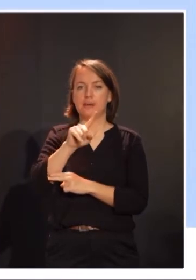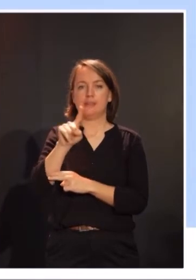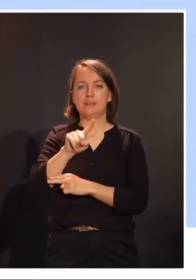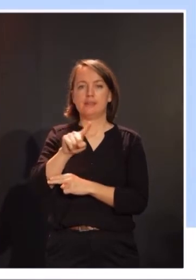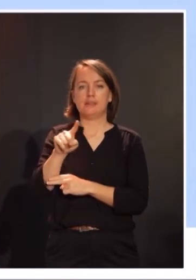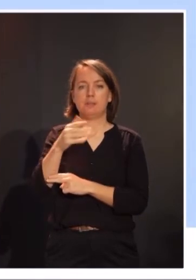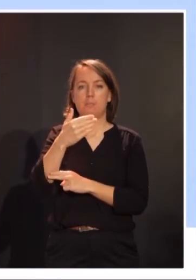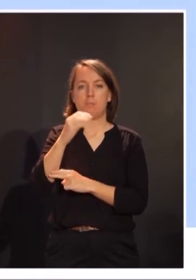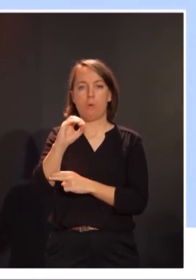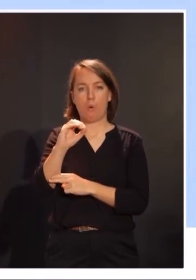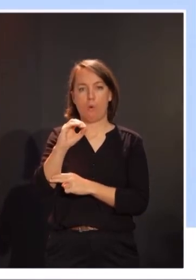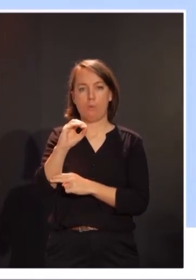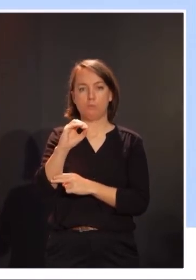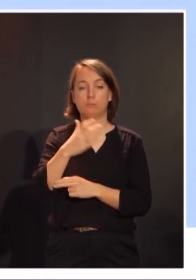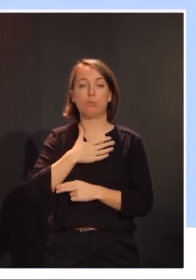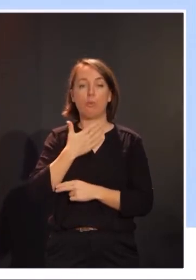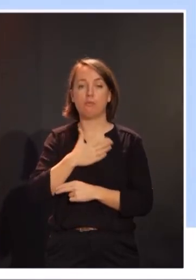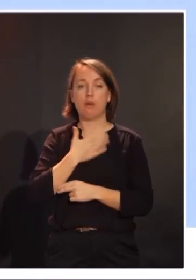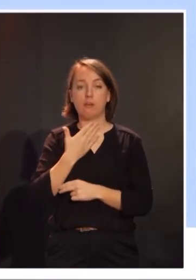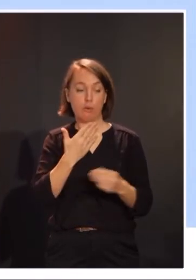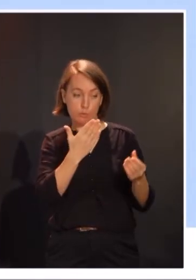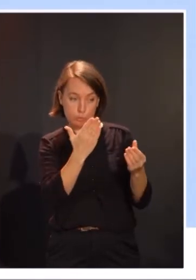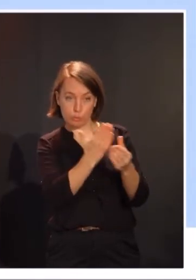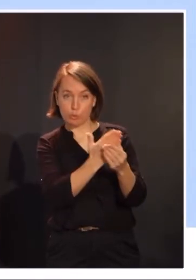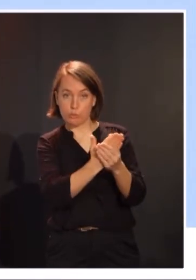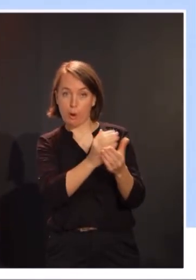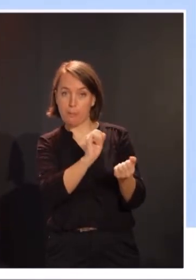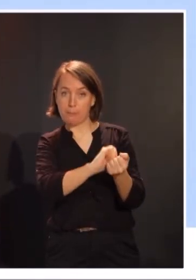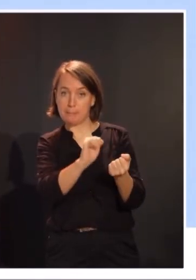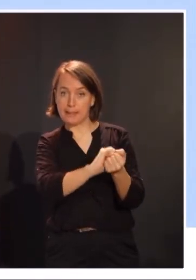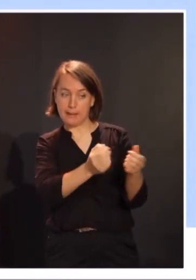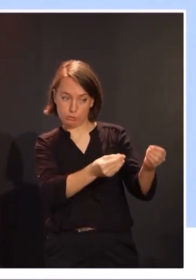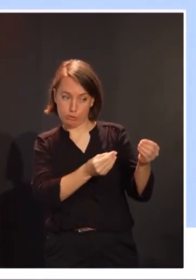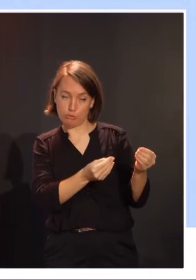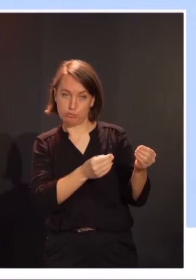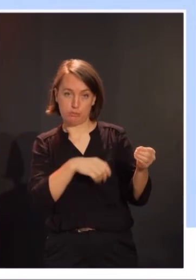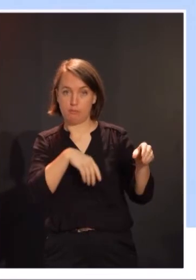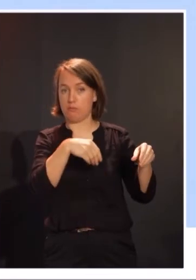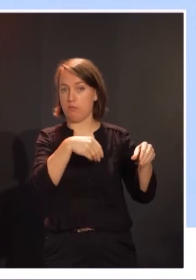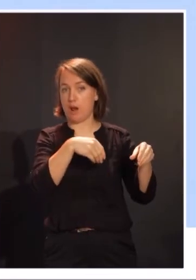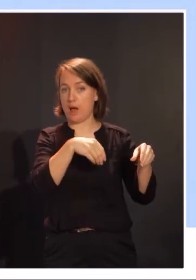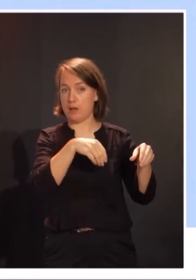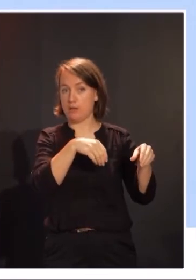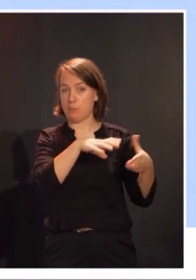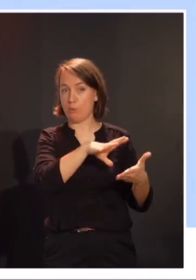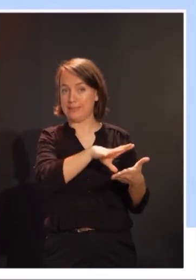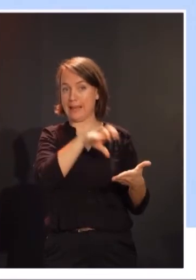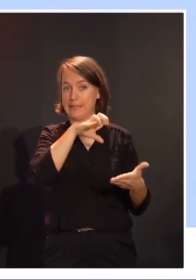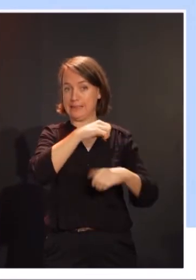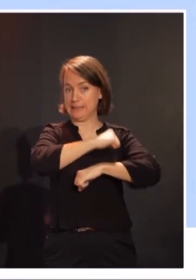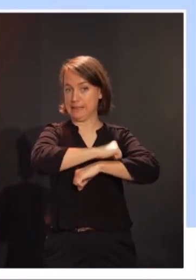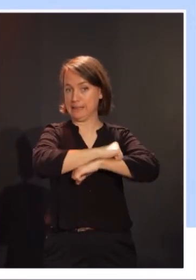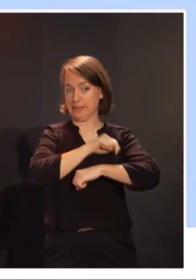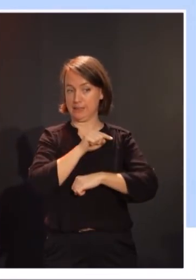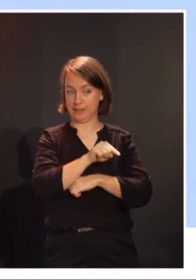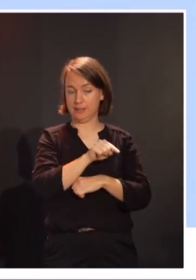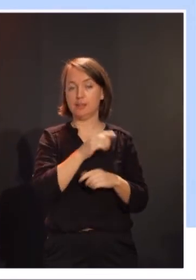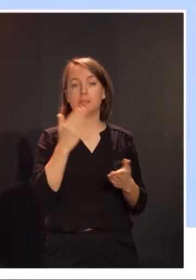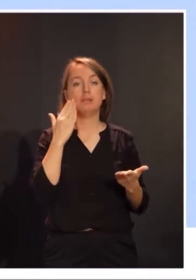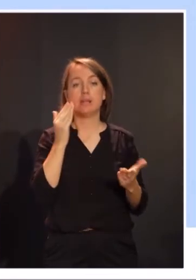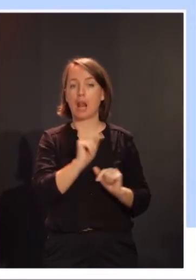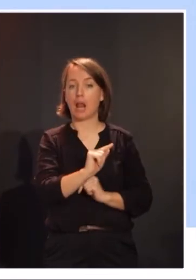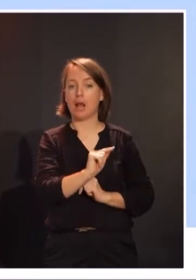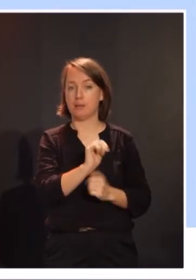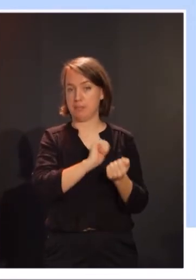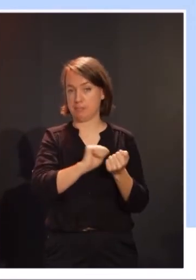fait de scanner les documents qui ne seraient pas transmis au format numérique, donc tous les documents papier qui seraient distribués. Eh bien, grâce à cette